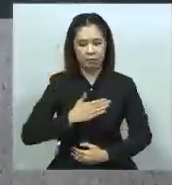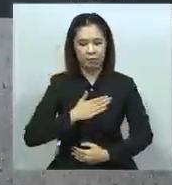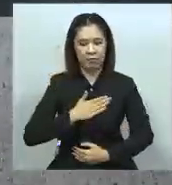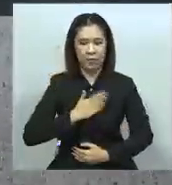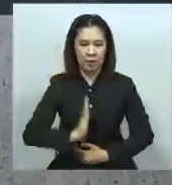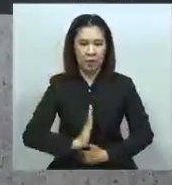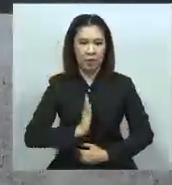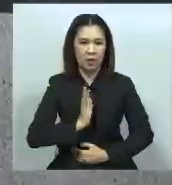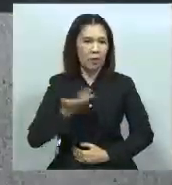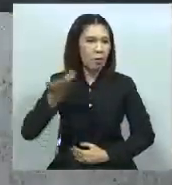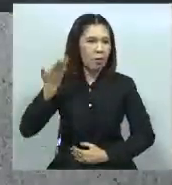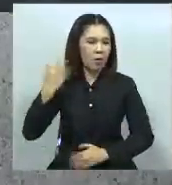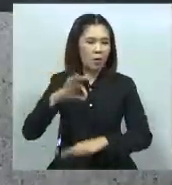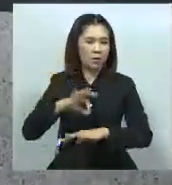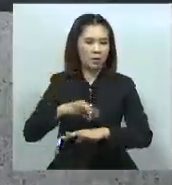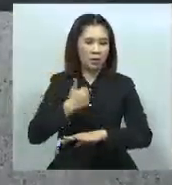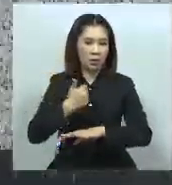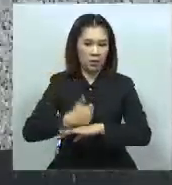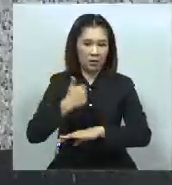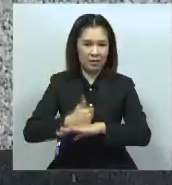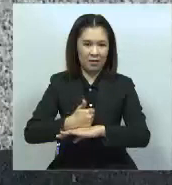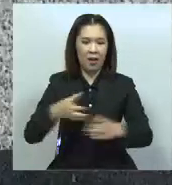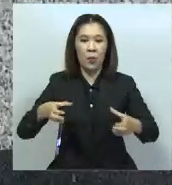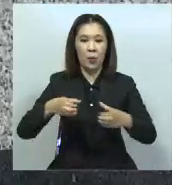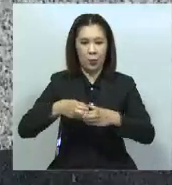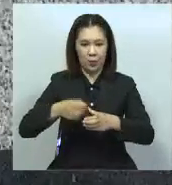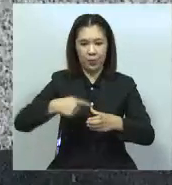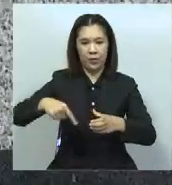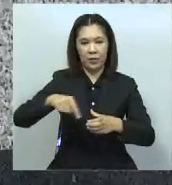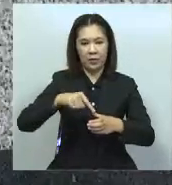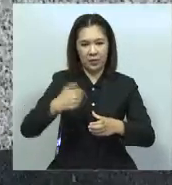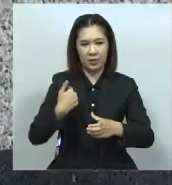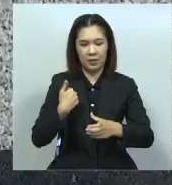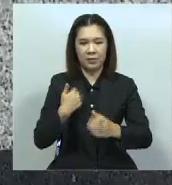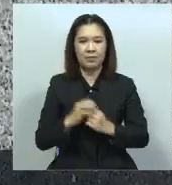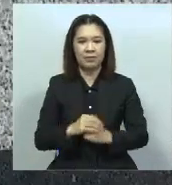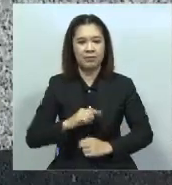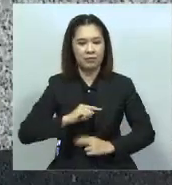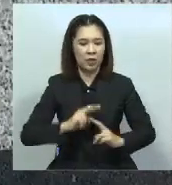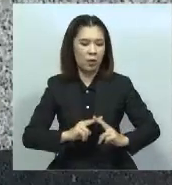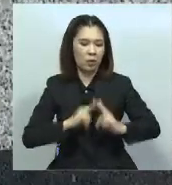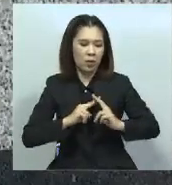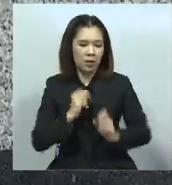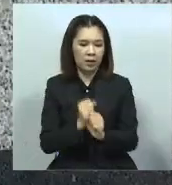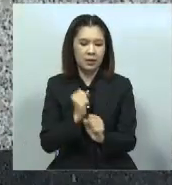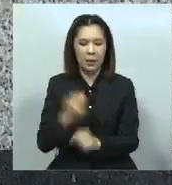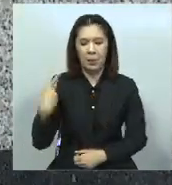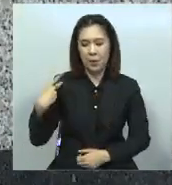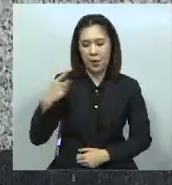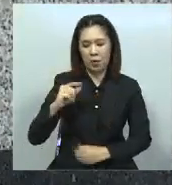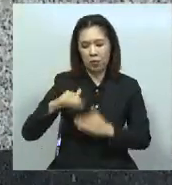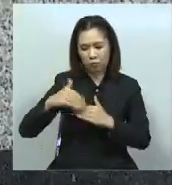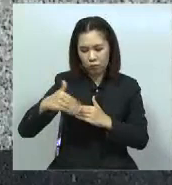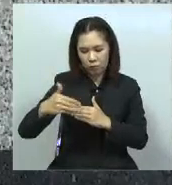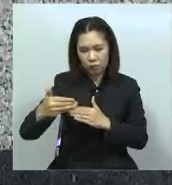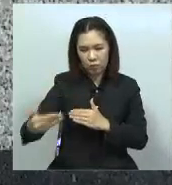ตำแหน่งหัวหน้าพรรคที่จะต้องรักษาคำพูดที่ให้ไว้กับประชาชนเราต้องยึดมั่นในอุดมการณ์และหลักการเพื่อสร้างประโยชน์ในระยะยาวให้กับประเท